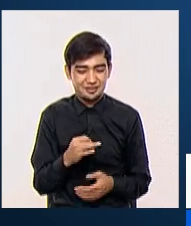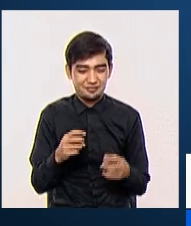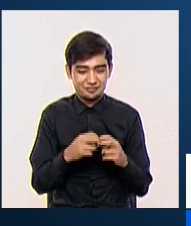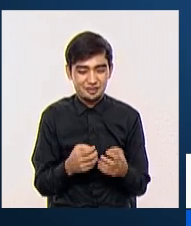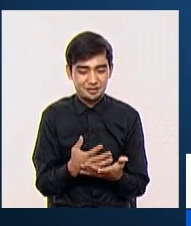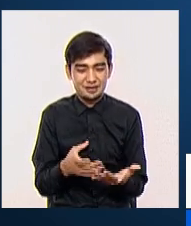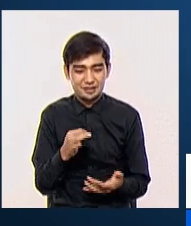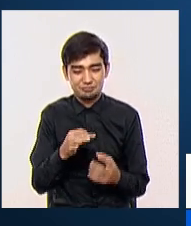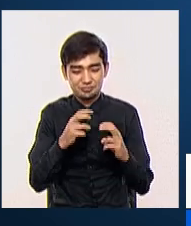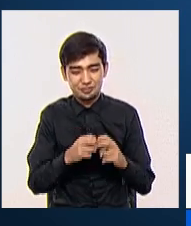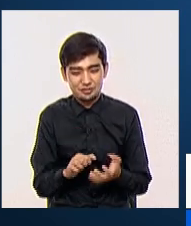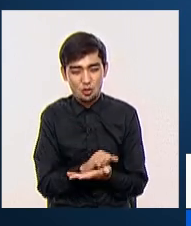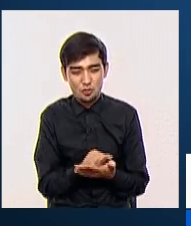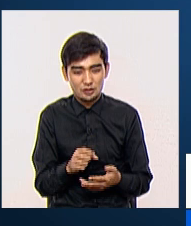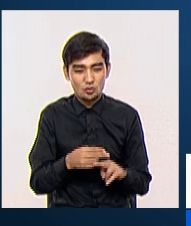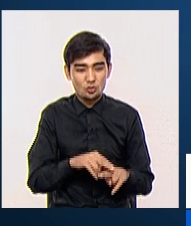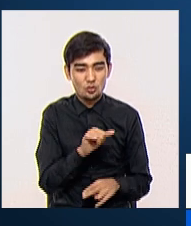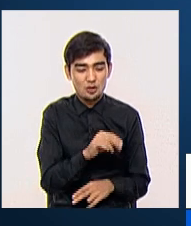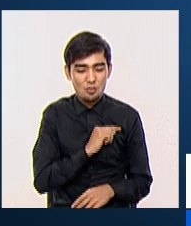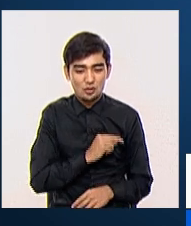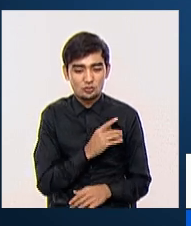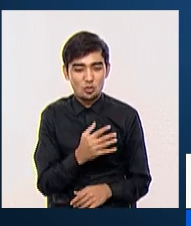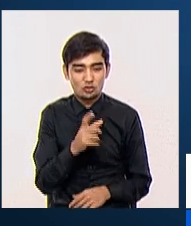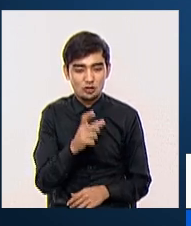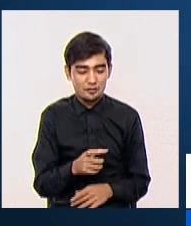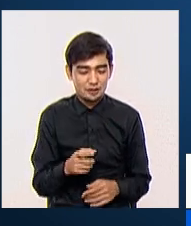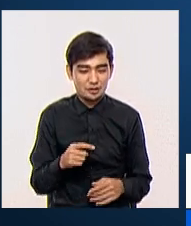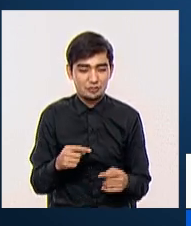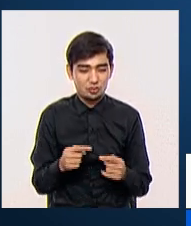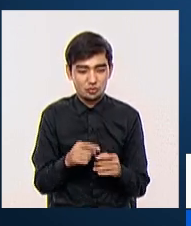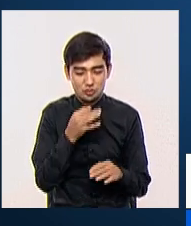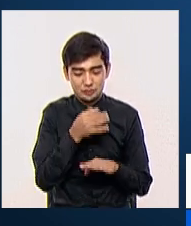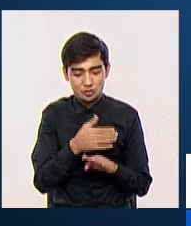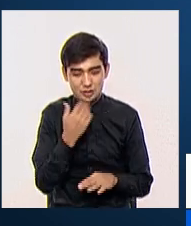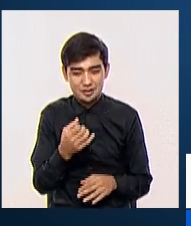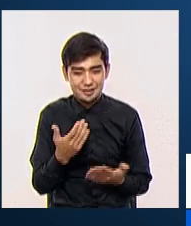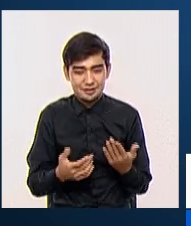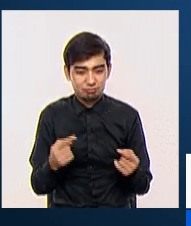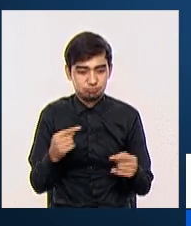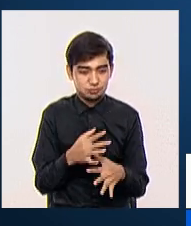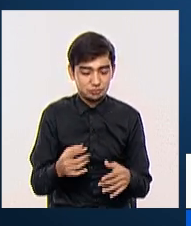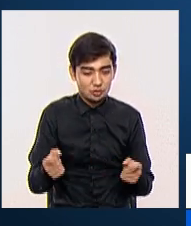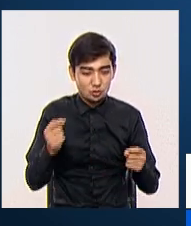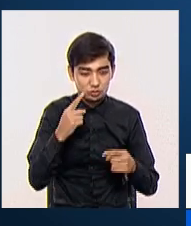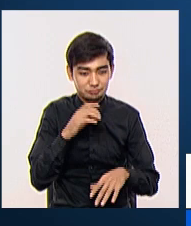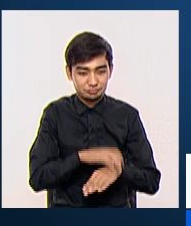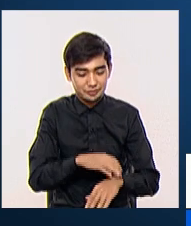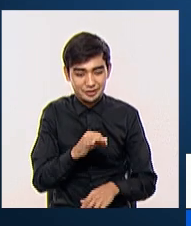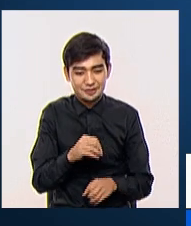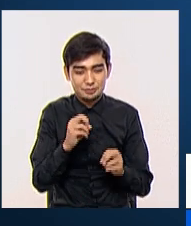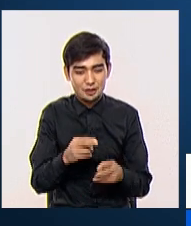сделают сверку некоторых документов работников, скольки именно, пока не утверждено. При выявлении несоответствия санэпидслужбы